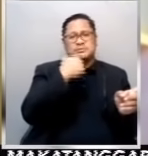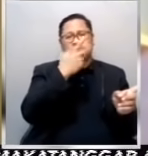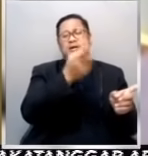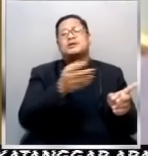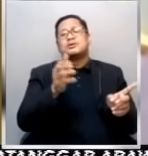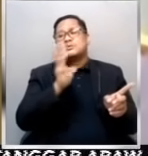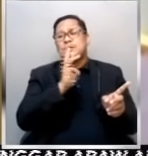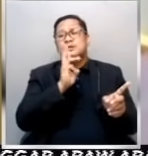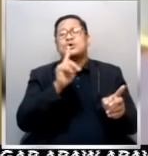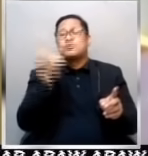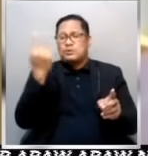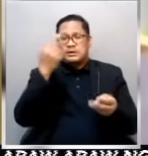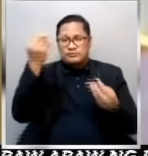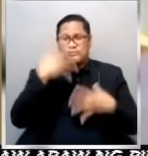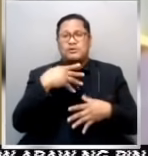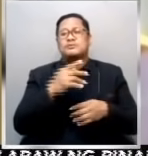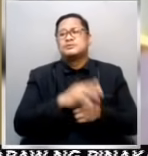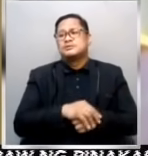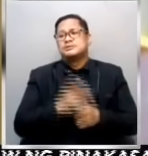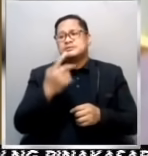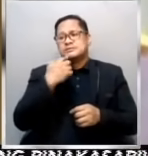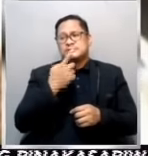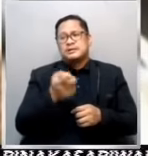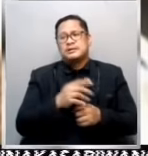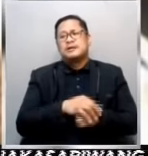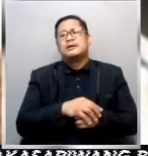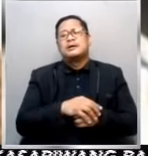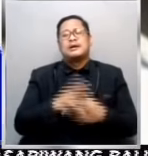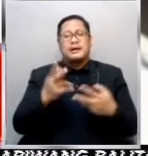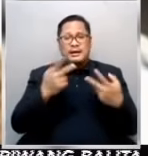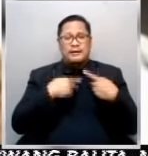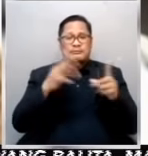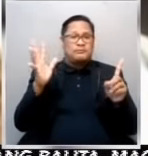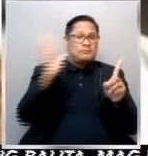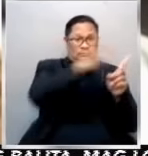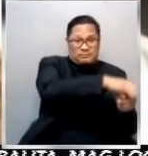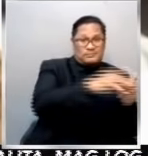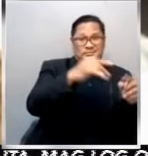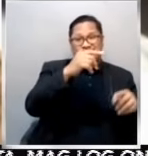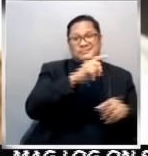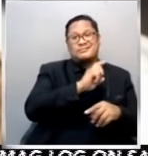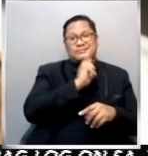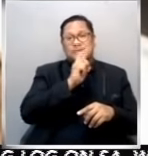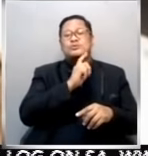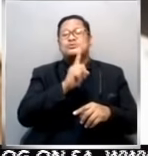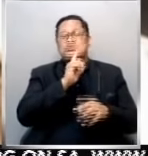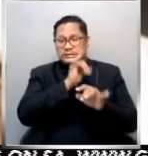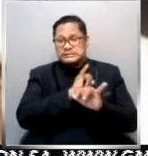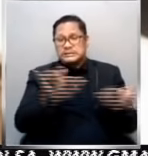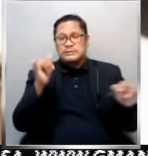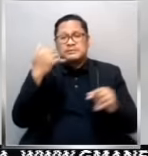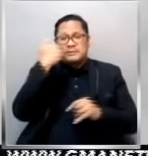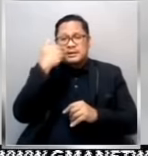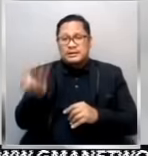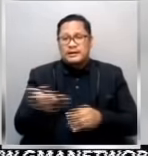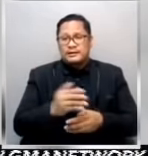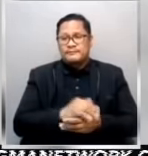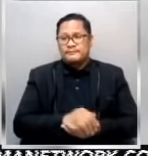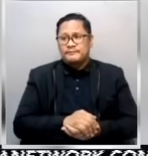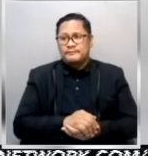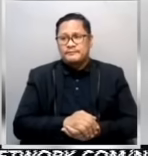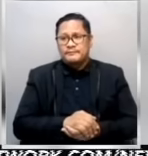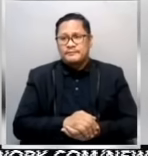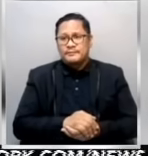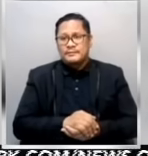yun lang po. Tumama siya sa bakal. Pero si Jake namatay rin makalipas ang 3 oras. Sa